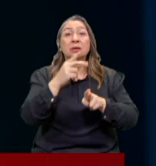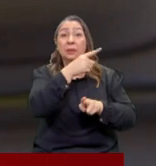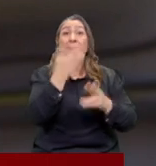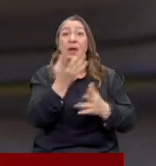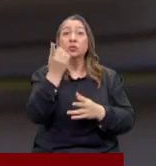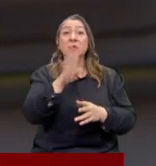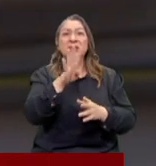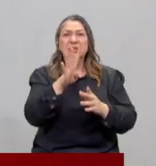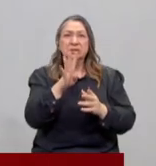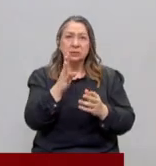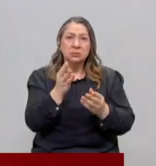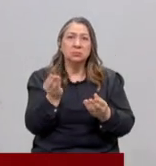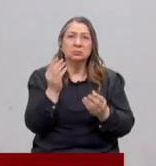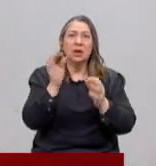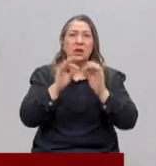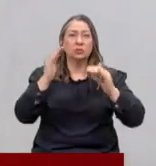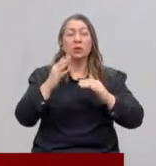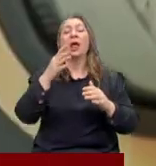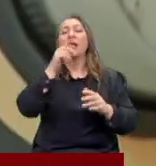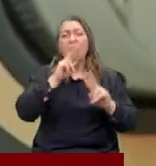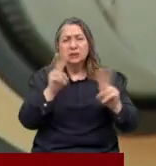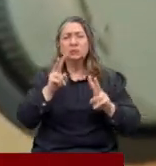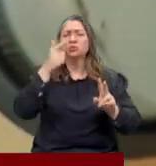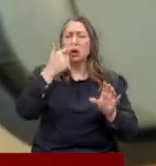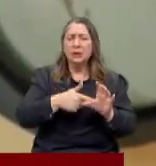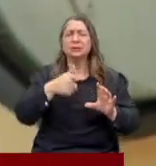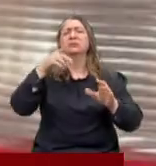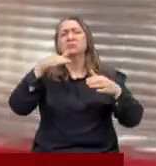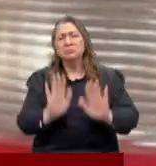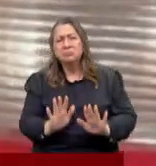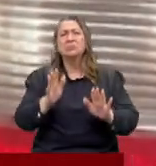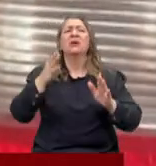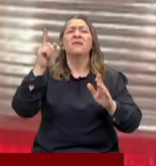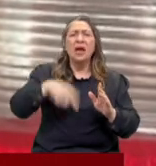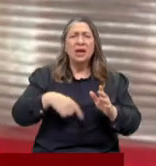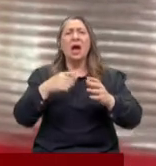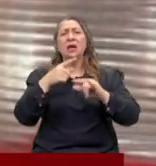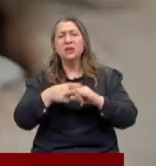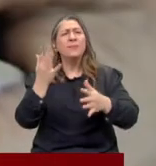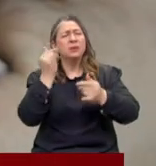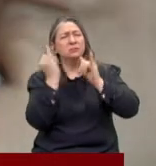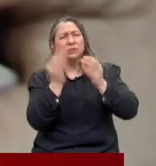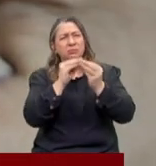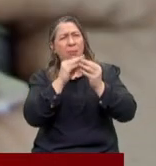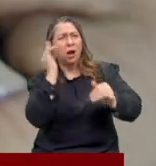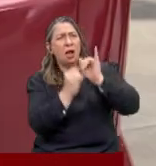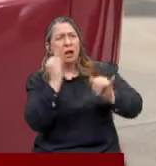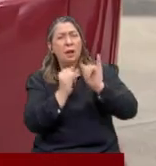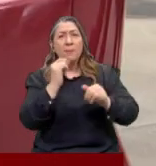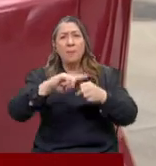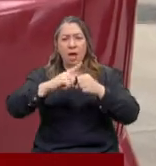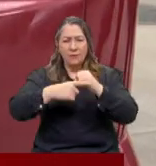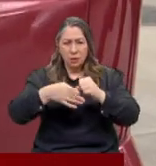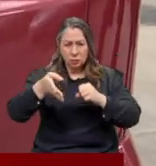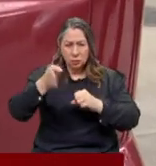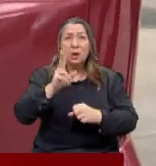zorunda kalacak. Yeni yılın ilk saatlerinde elektrik, doğalgaz, vergi, harçları, akaryakıta gelen yüksek zamlar eleştirilirken bir hafta geçti, benzin ve motorine